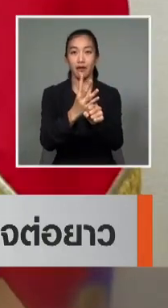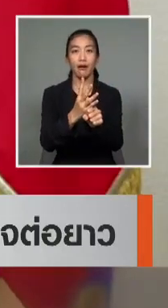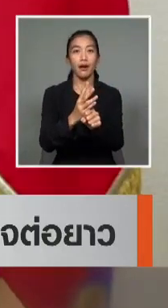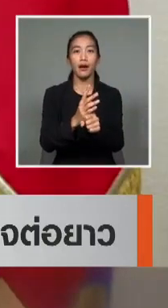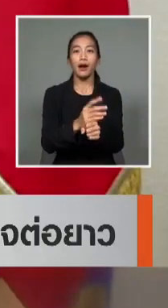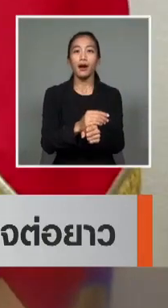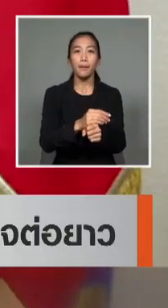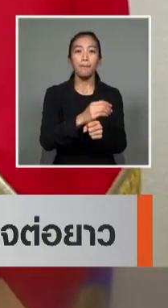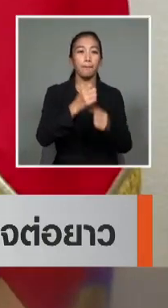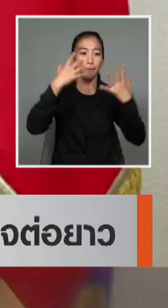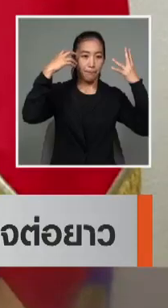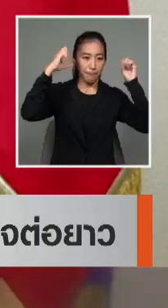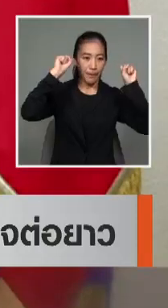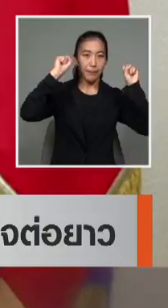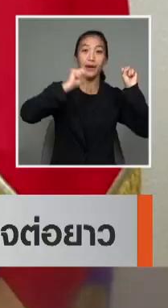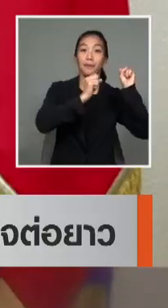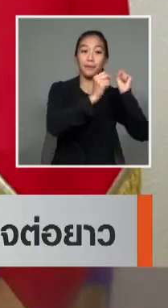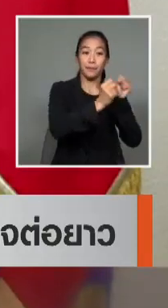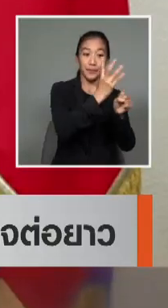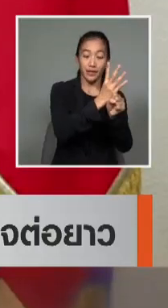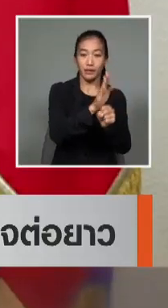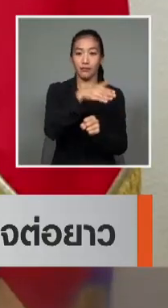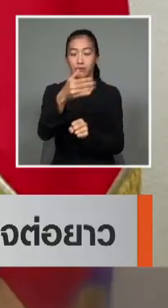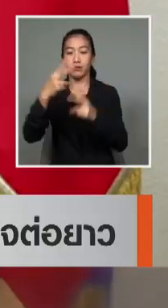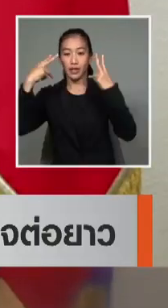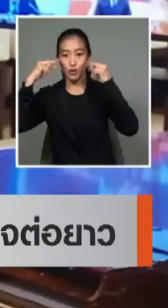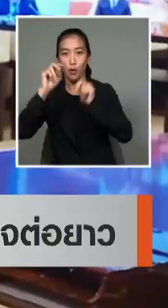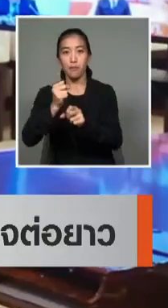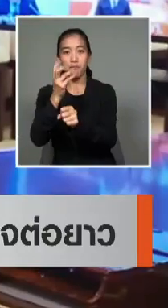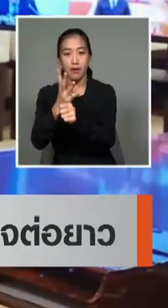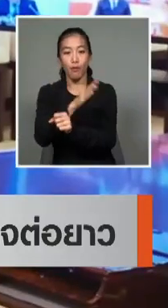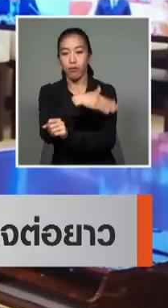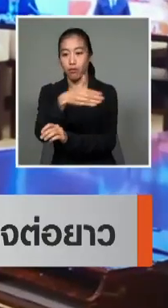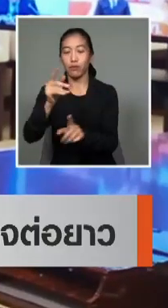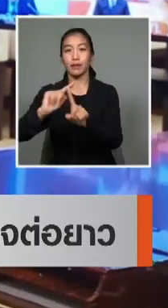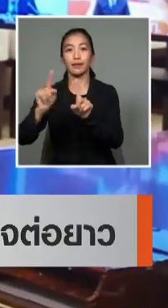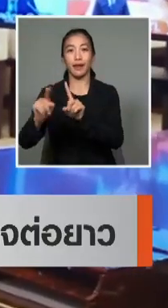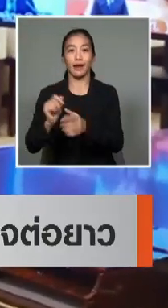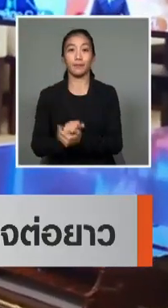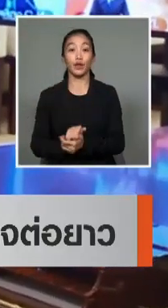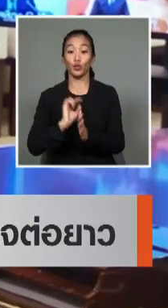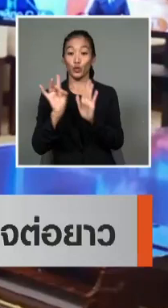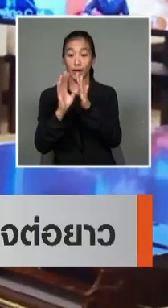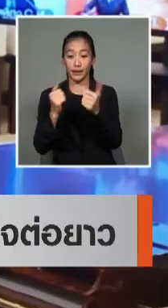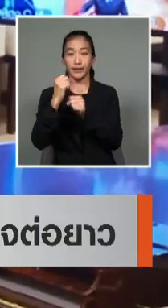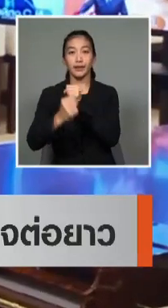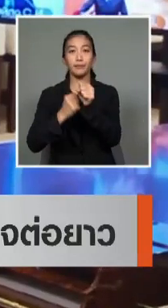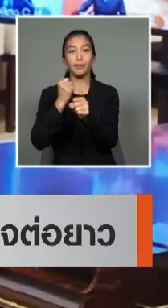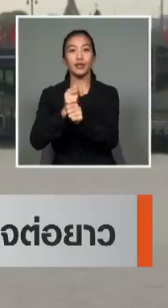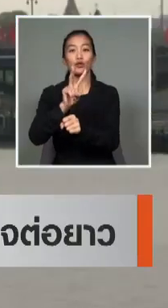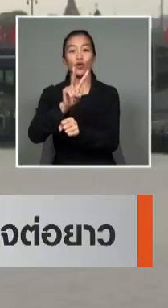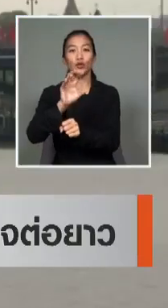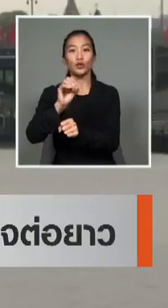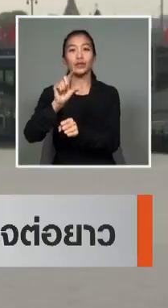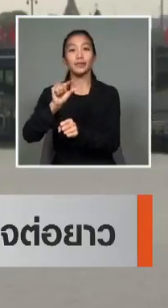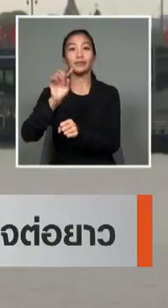ดีรอบที่2แล้วนะคะวาระ2ปีอยู่ในวาระที่2ซึ่งวาระนี้จะสิ้นสุดวันที่ปี2024ค่ะถ้าเกิดได้ต่อไป